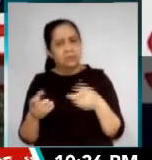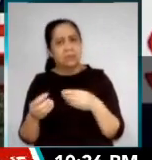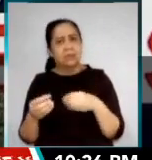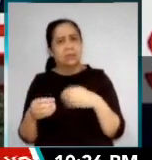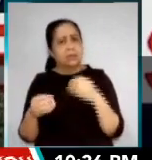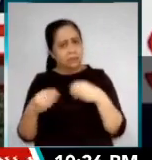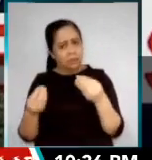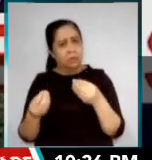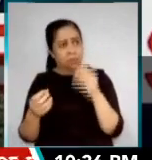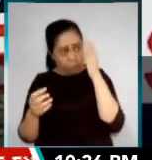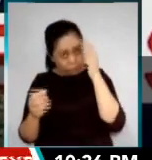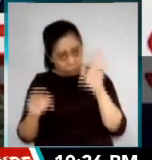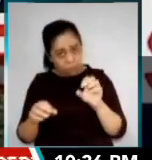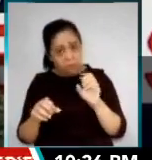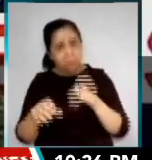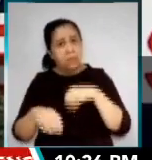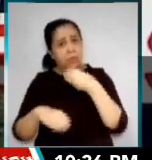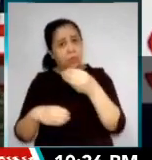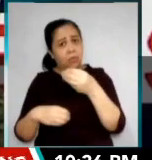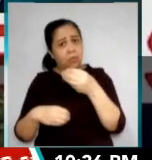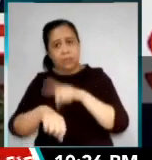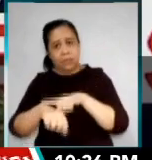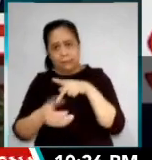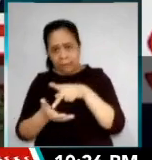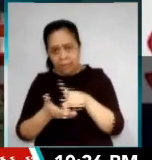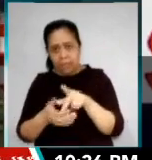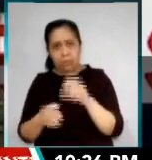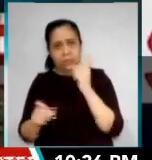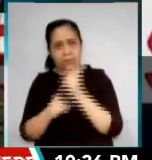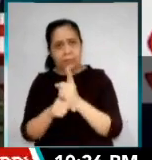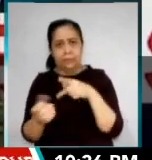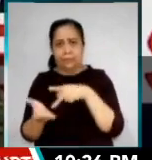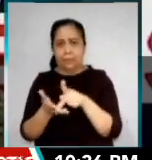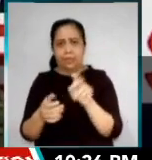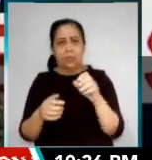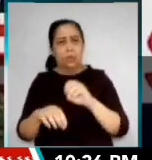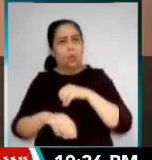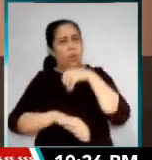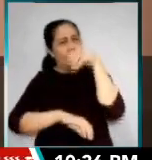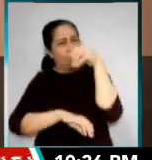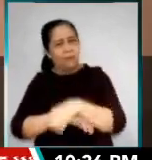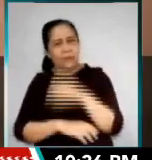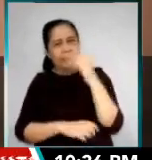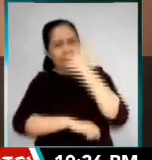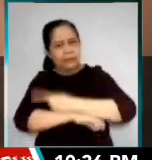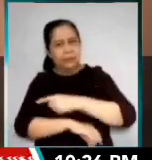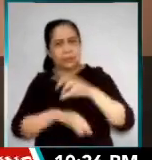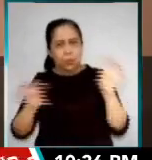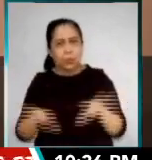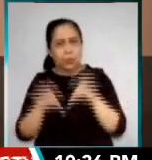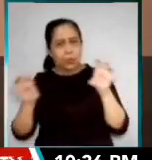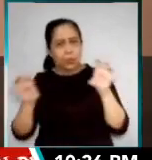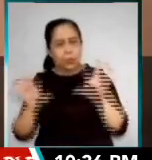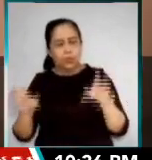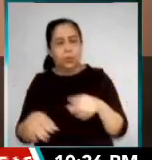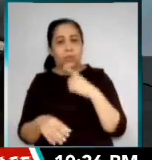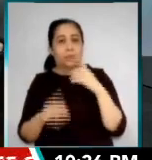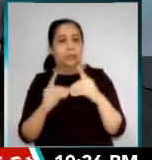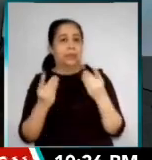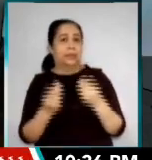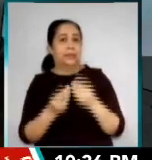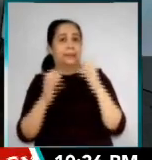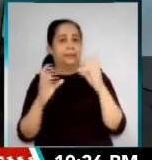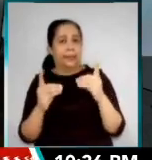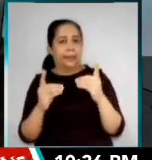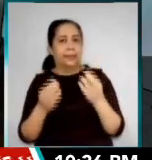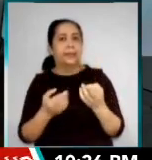yung tamang kompensasyon doon sa excess days of work. Gitang DepEd, rekomendasyon pa lang at hindi pa pinal ang